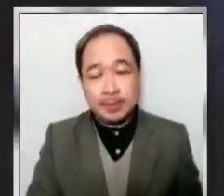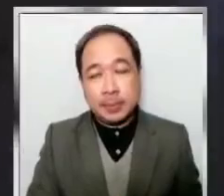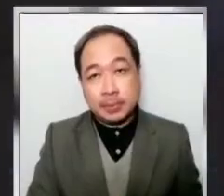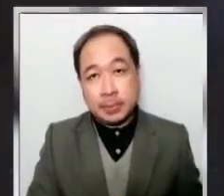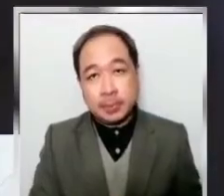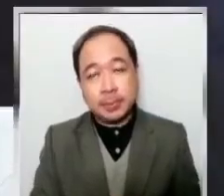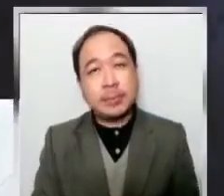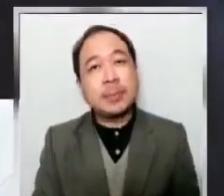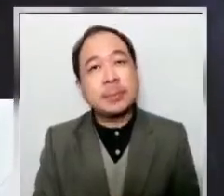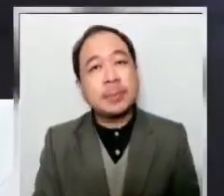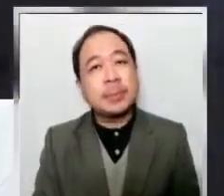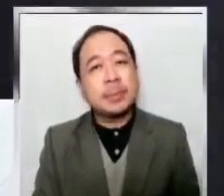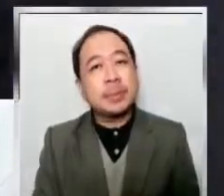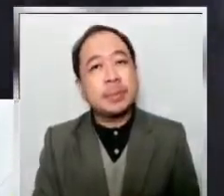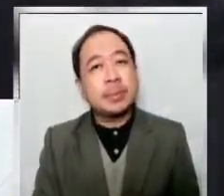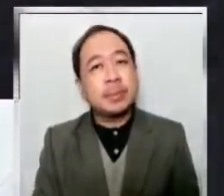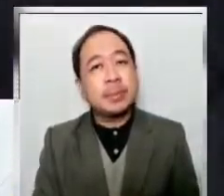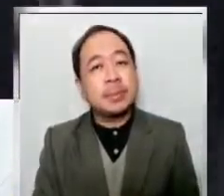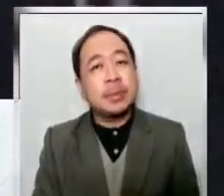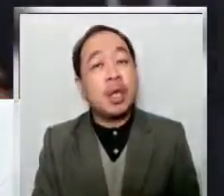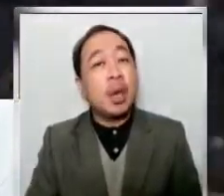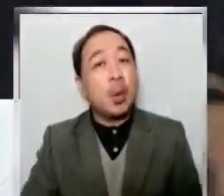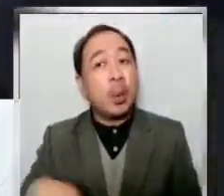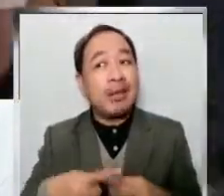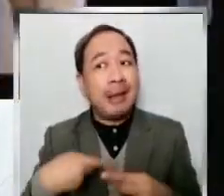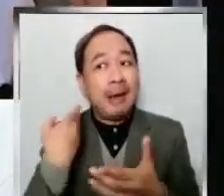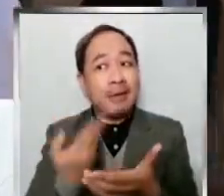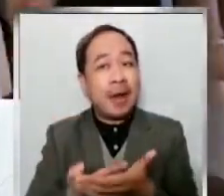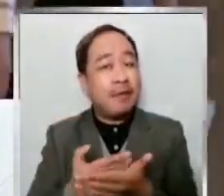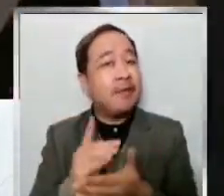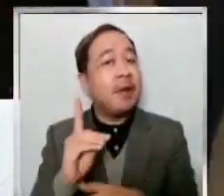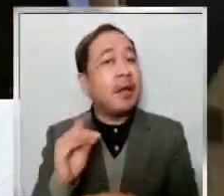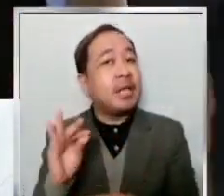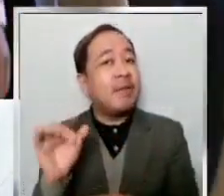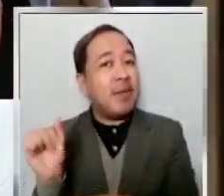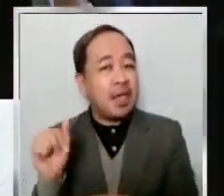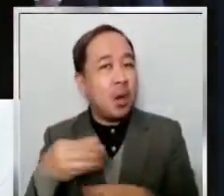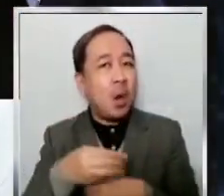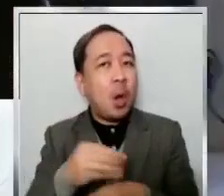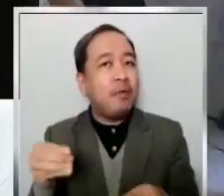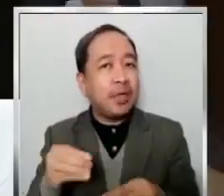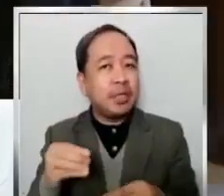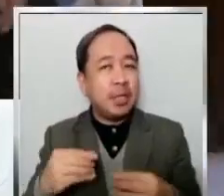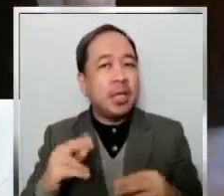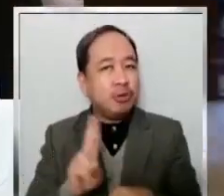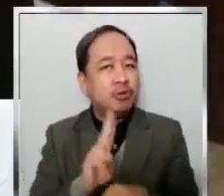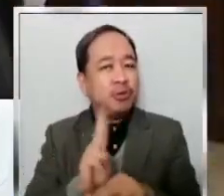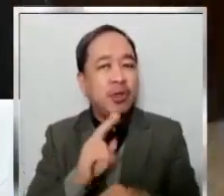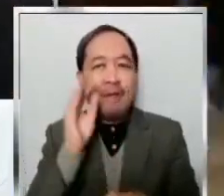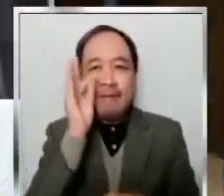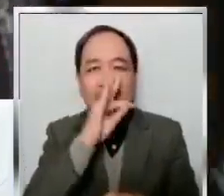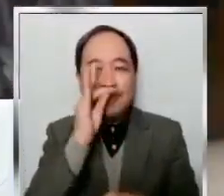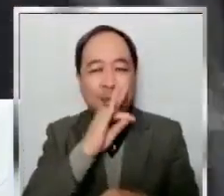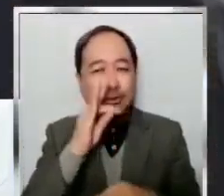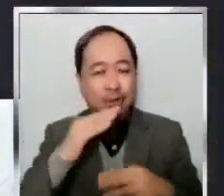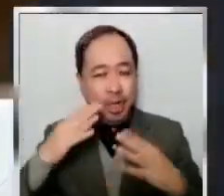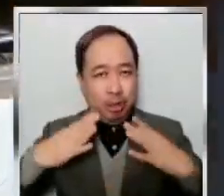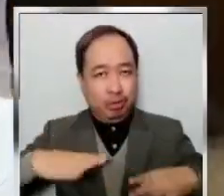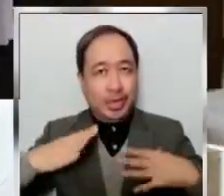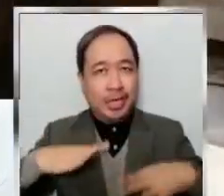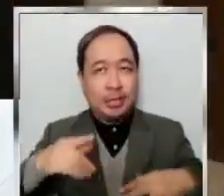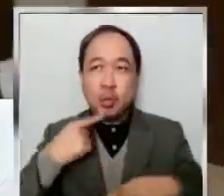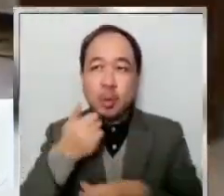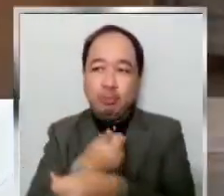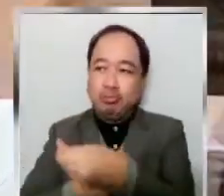Nakabarong Tagalog nang dumating sa Department of Foreign Affairs ang pinakamataas na diplomatic official ng China, na si State Councilor and Foreign